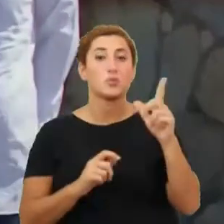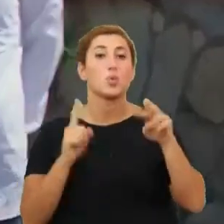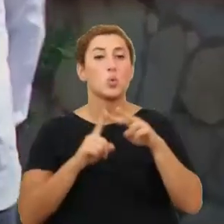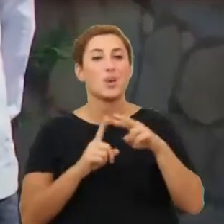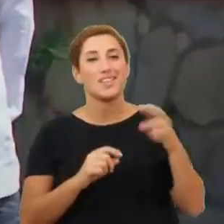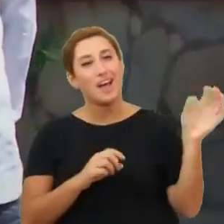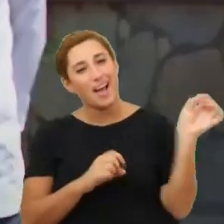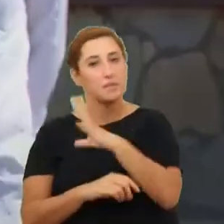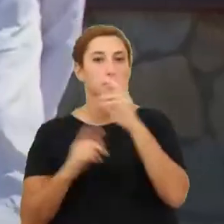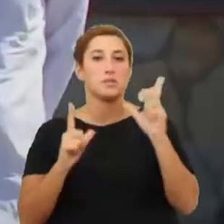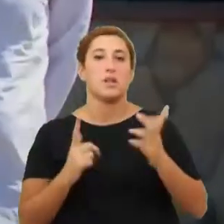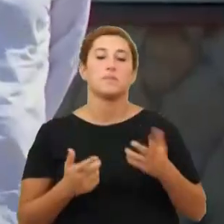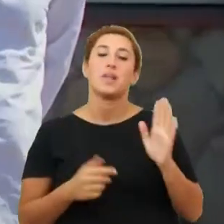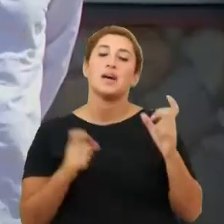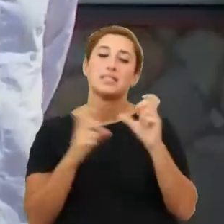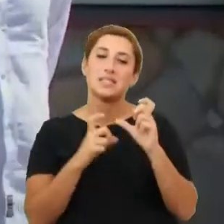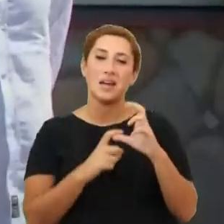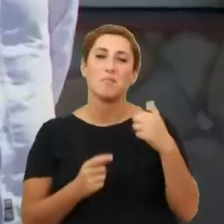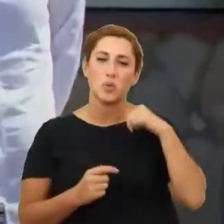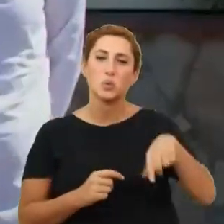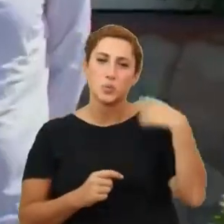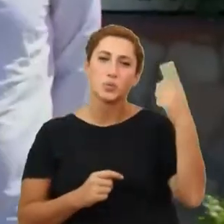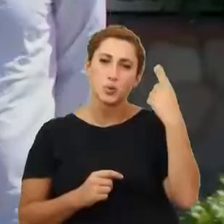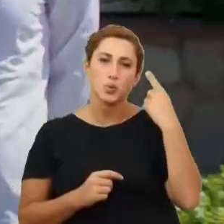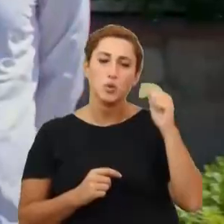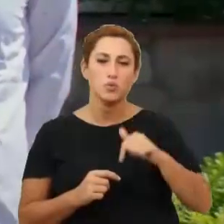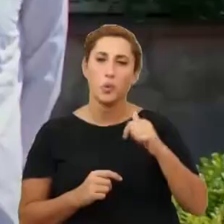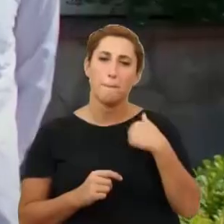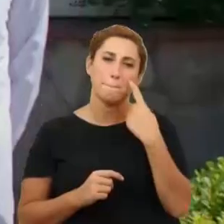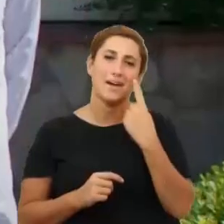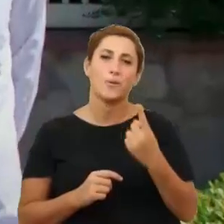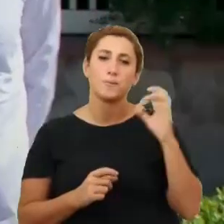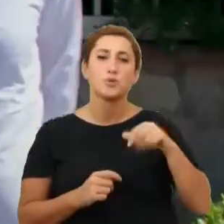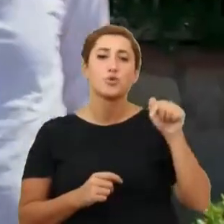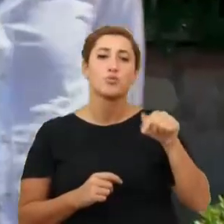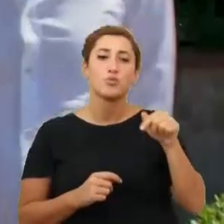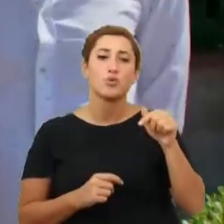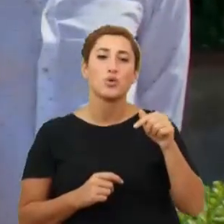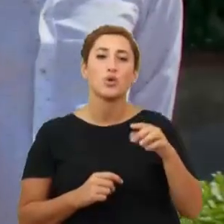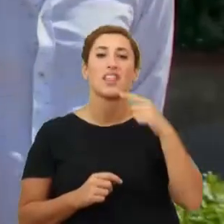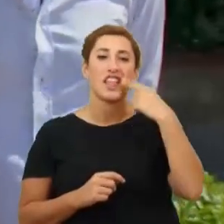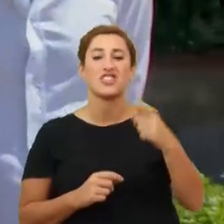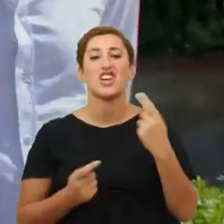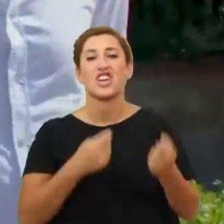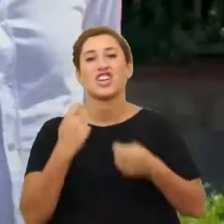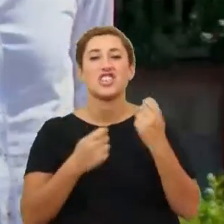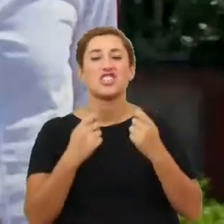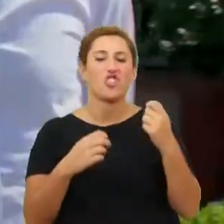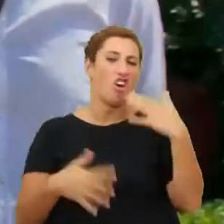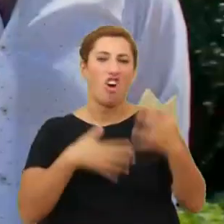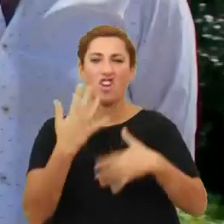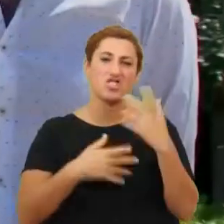Nurhan'ı indirmemiz lazım. Ya Zarp, ben şöyle düşüneyim. Olaya şöyle bakayım. Şimdi bu tutacak, işleri eline